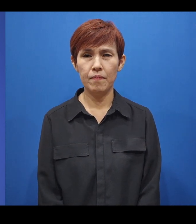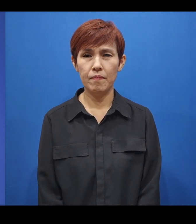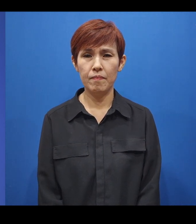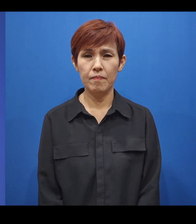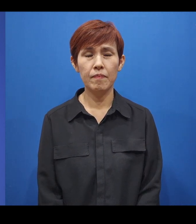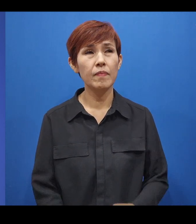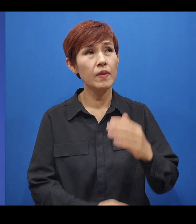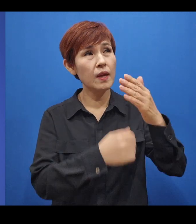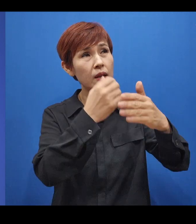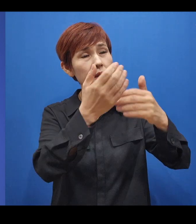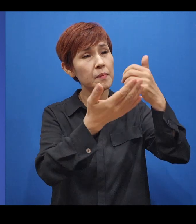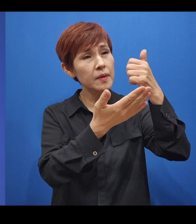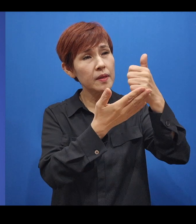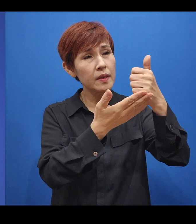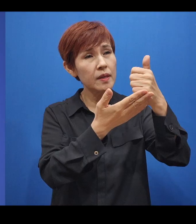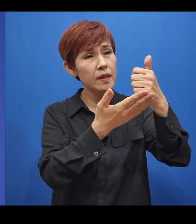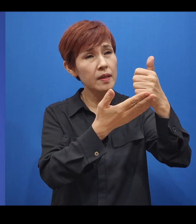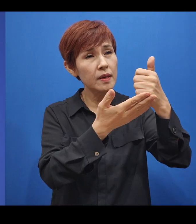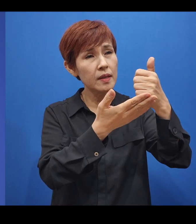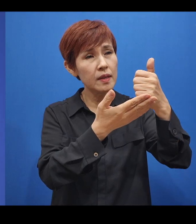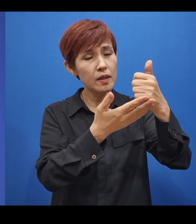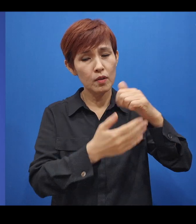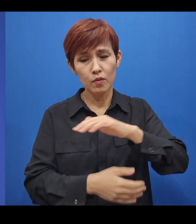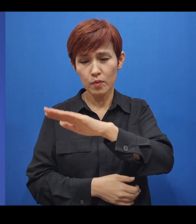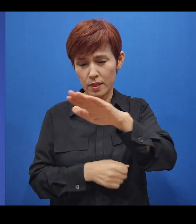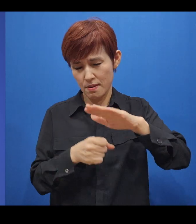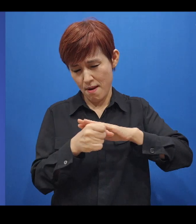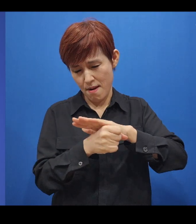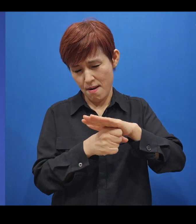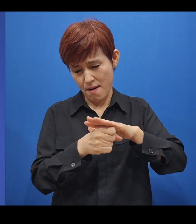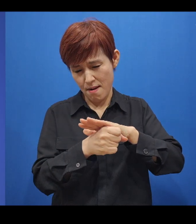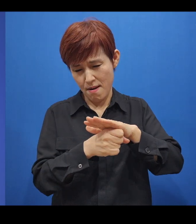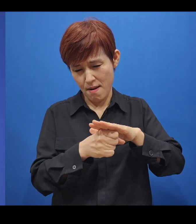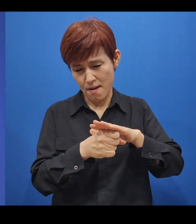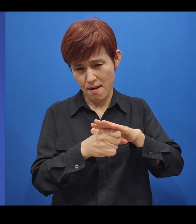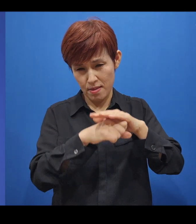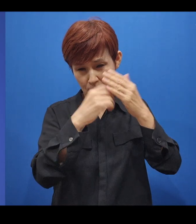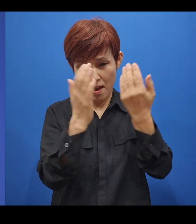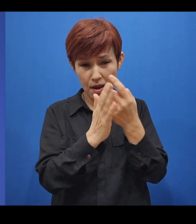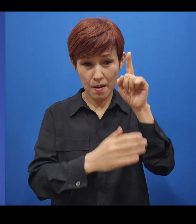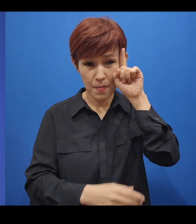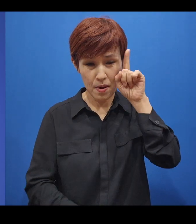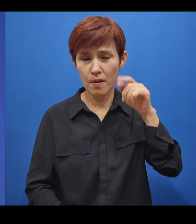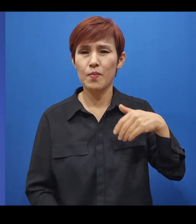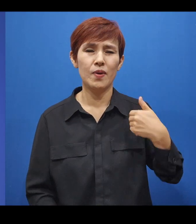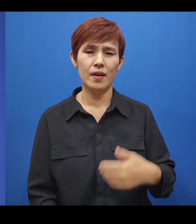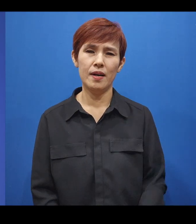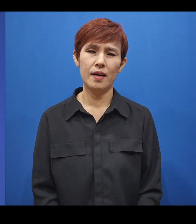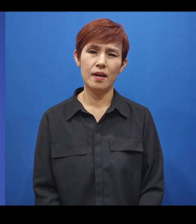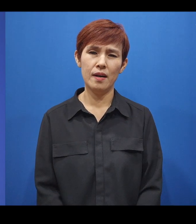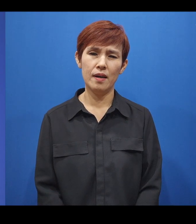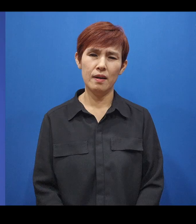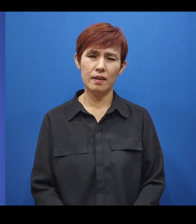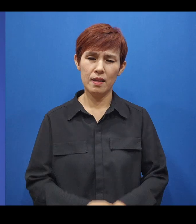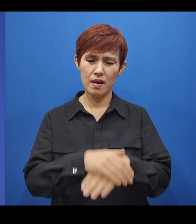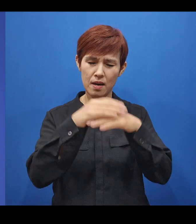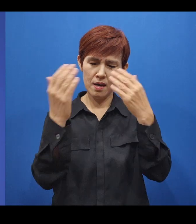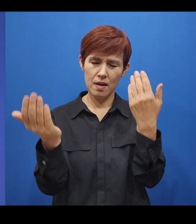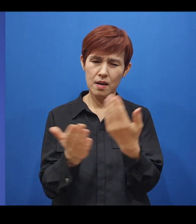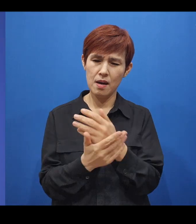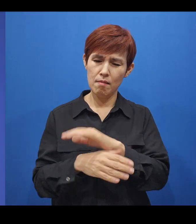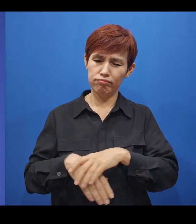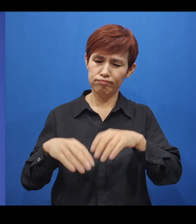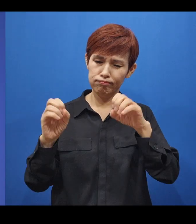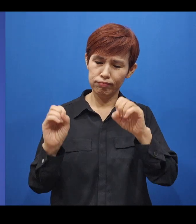아직도 하나님이 우리를 얼마나 사랑하시는지 몰라요. 내 모든 걸 무효로 만들어